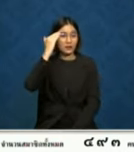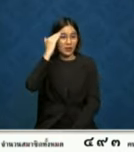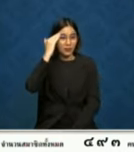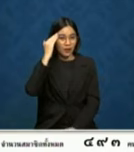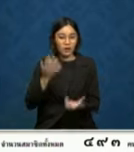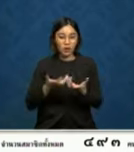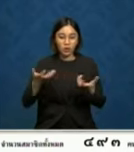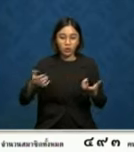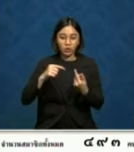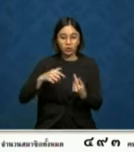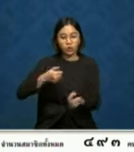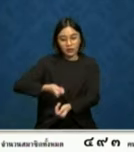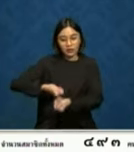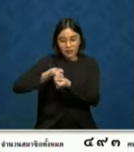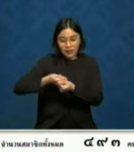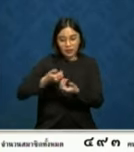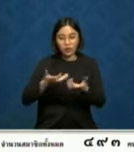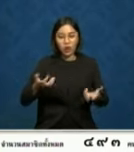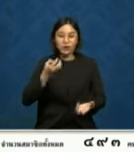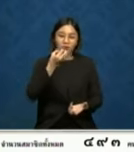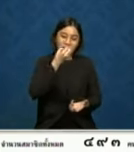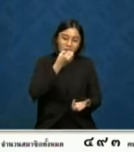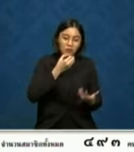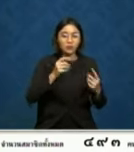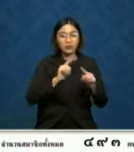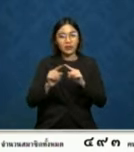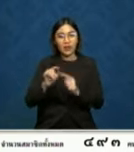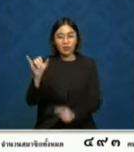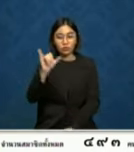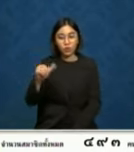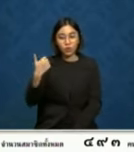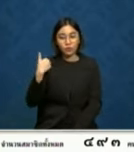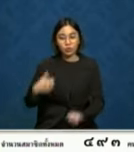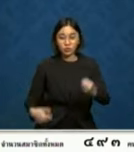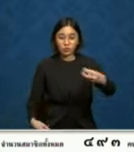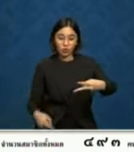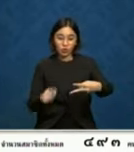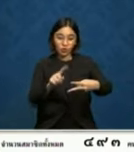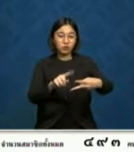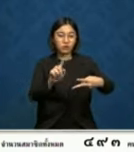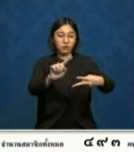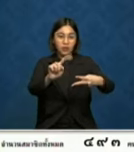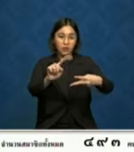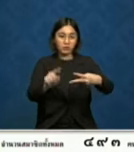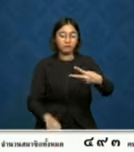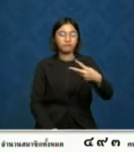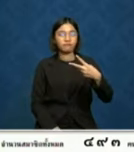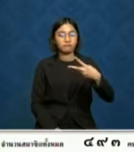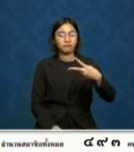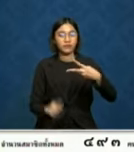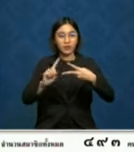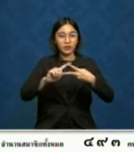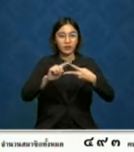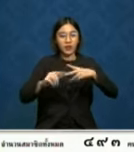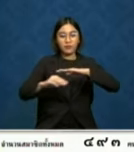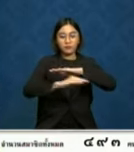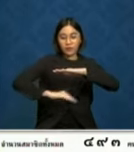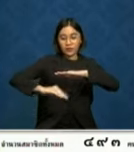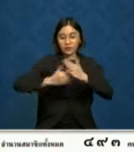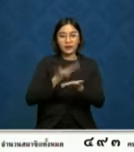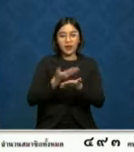สินค้าเกษตรแปรรูปสินค้าอุปโภคบริโภคนั้นในยุโรปมี 2ราคาราคาหนึ่งคือราคาพื้น